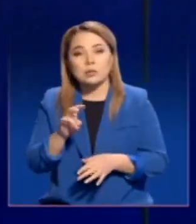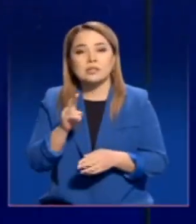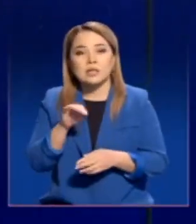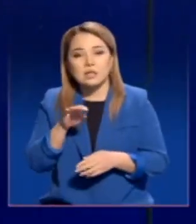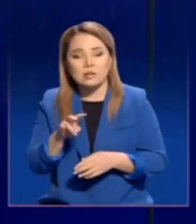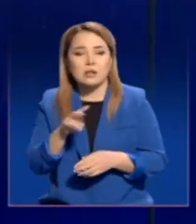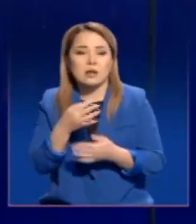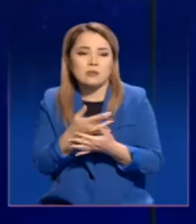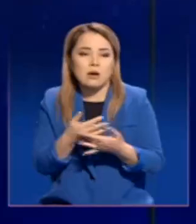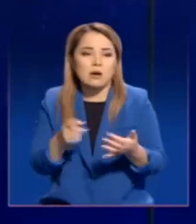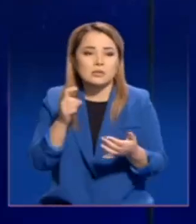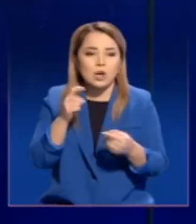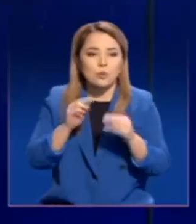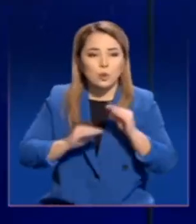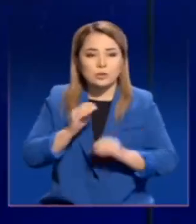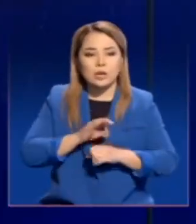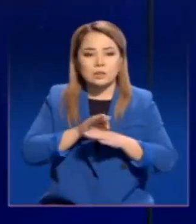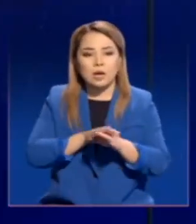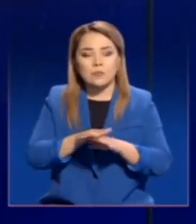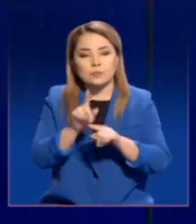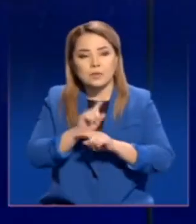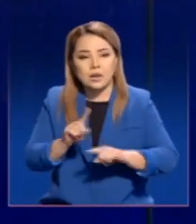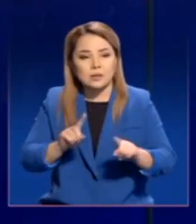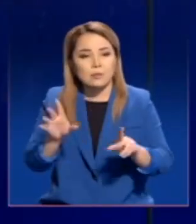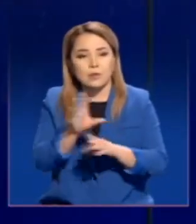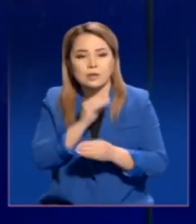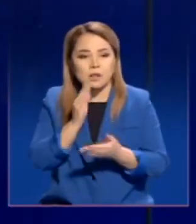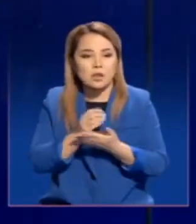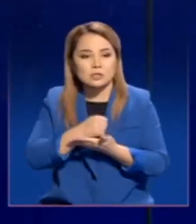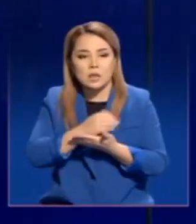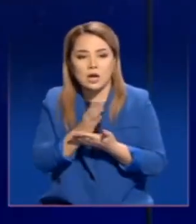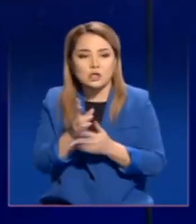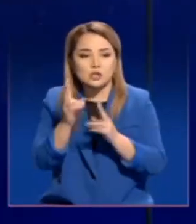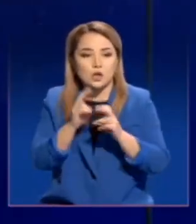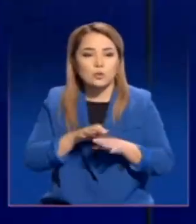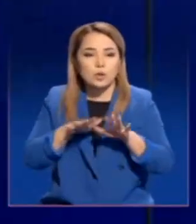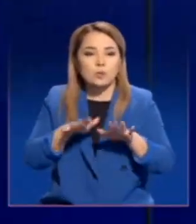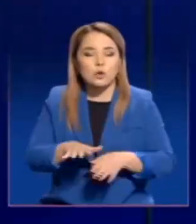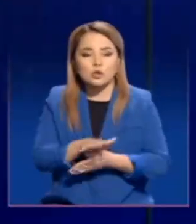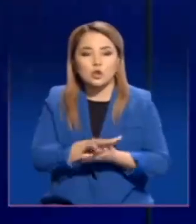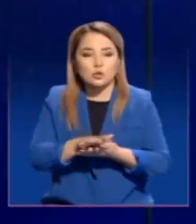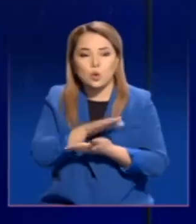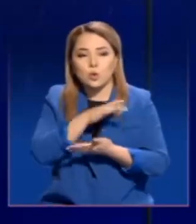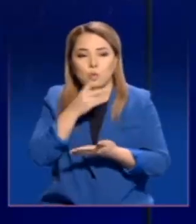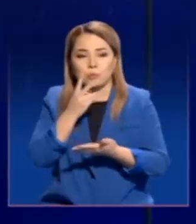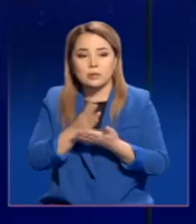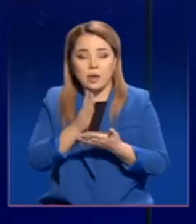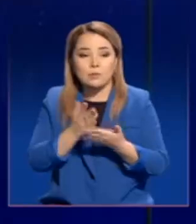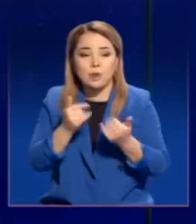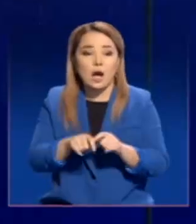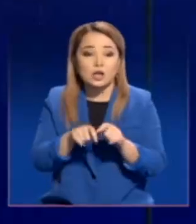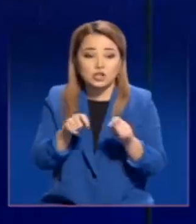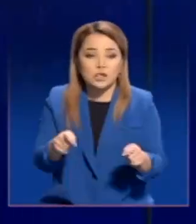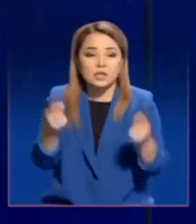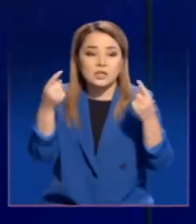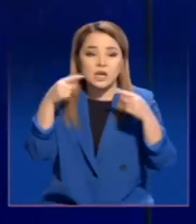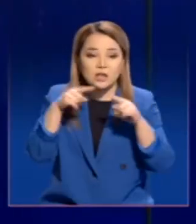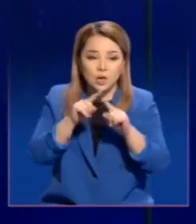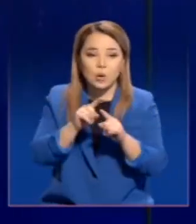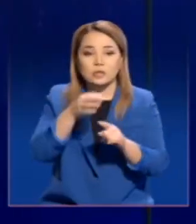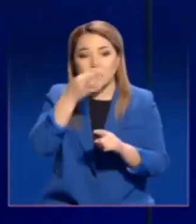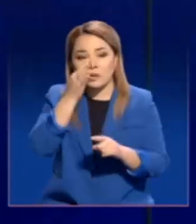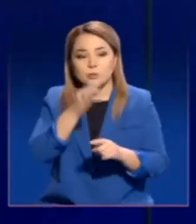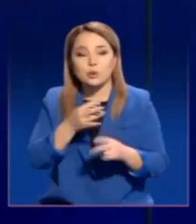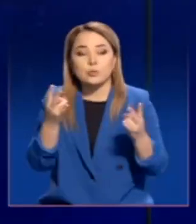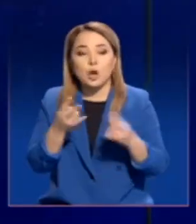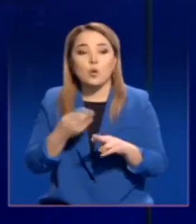сияқты материалдардың ірі өндірушісі саналғанымен әлі зерттелмеген кен орны көп. Ал оларды ашу үшін технология, тәжірибе